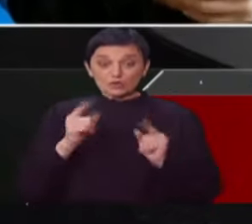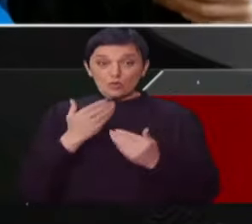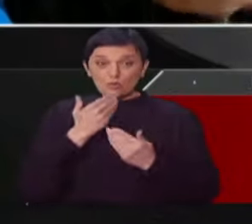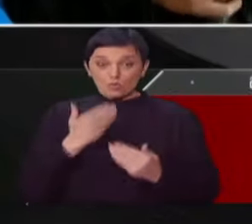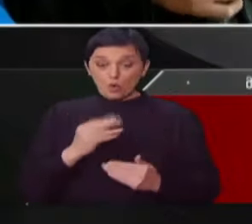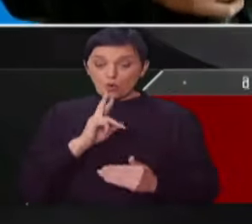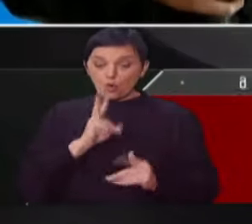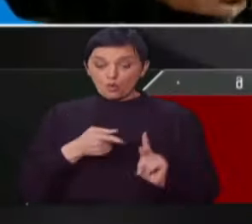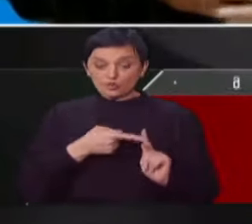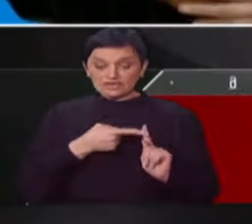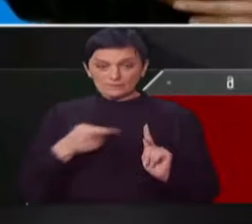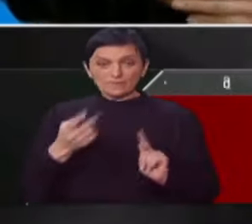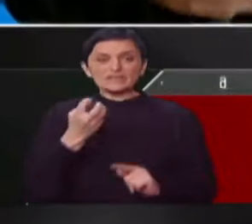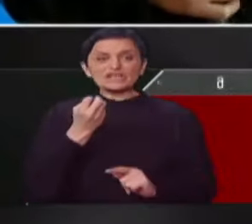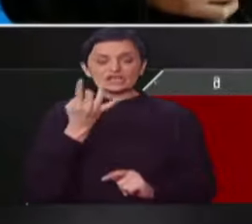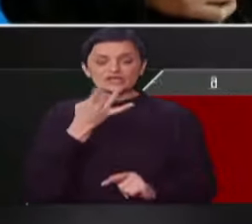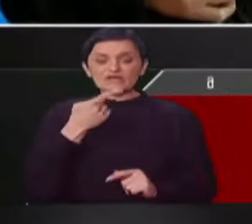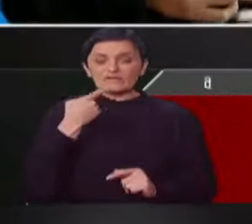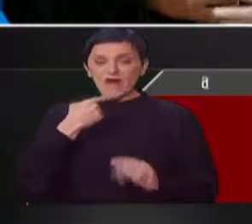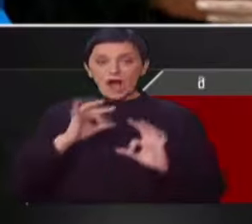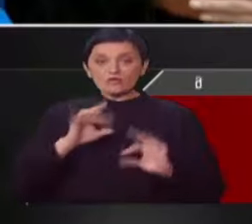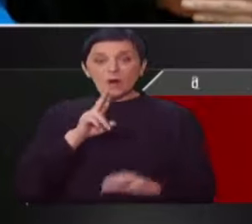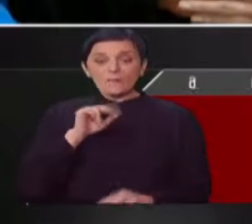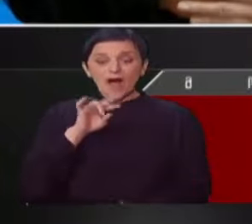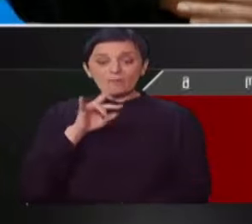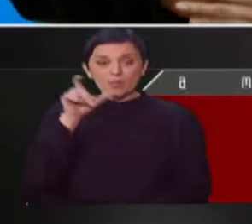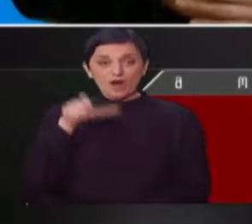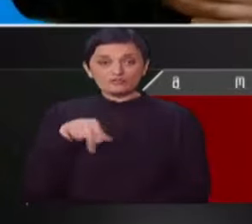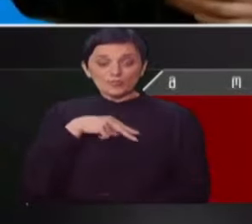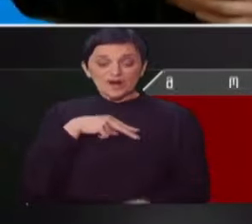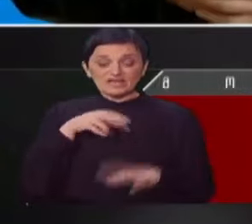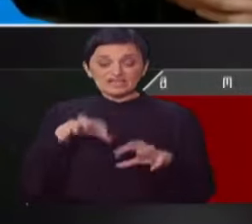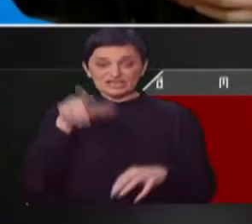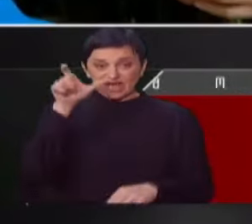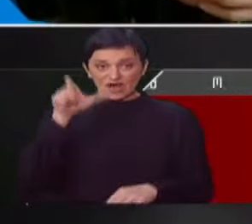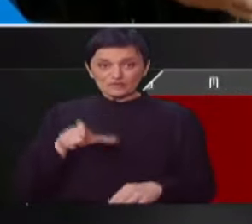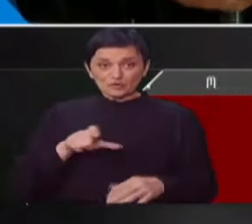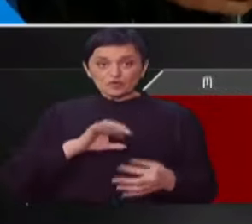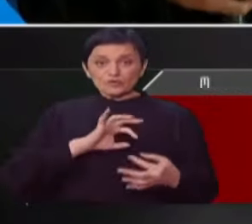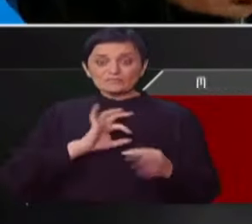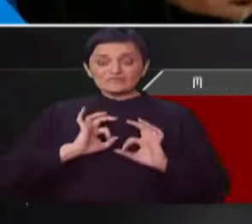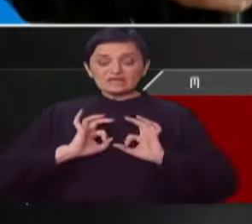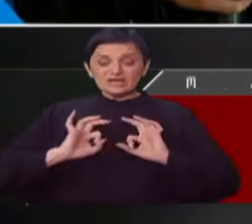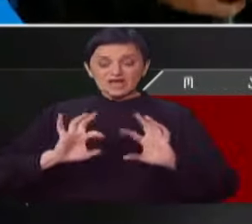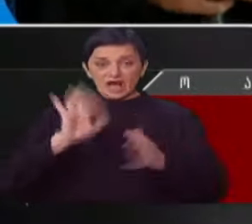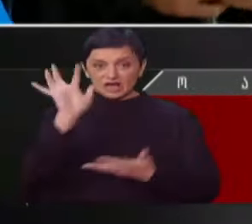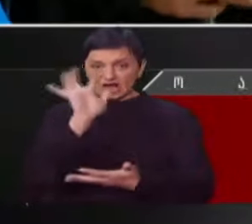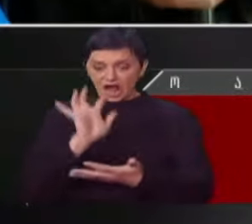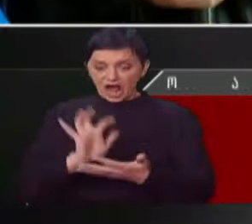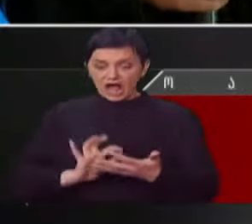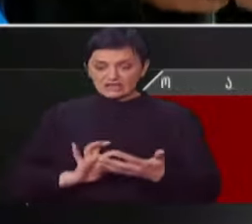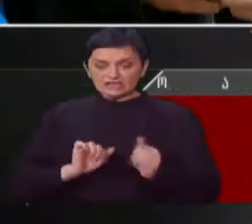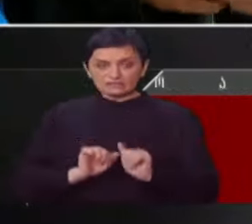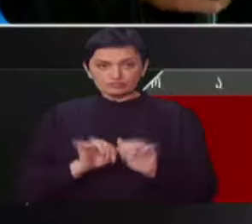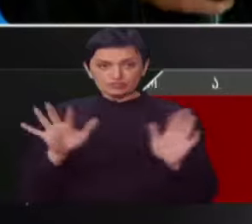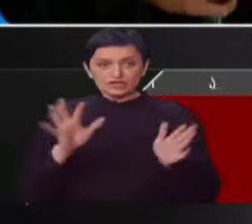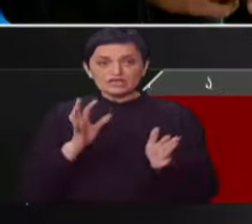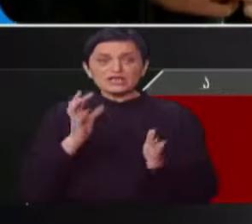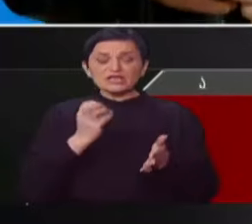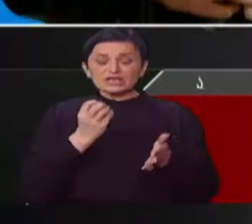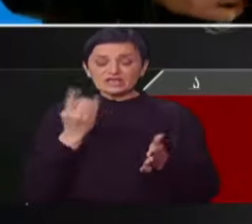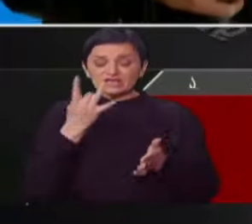წლის განმავლობაში. და მე კიდევ ერთხელ აღნიშნა, რომ შალვა პაპუაშვილმა პარლამენტის თავმჯდომარემ გავრცელა განცხადება, სადაც ის კიდევ ერთხელ უსვამს ხაზს